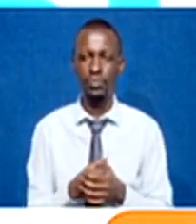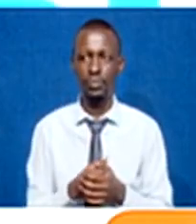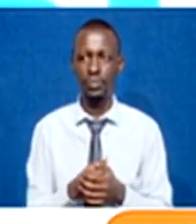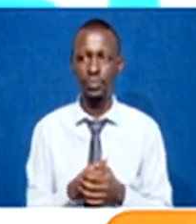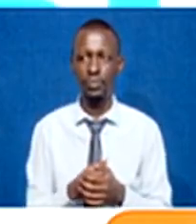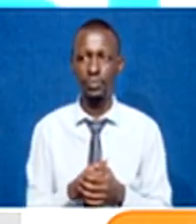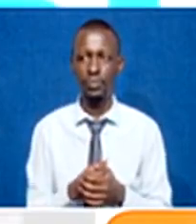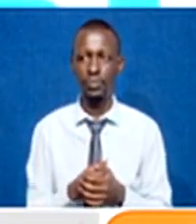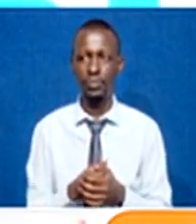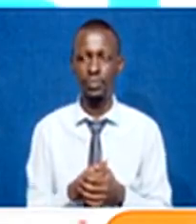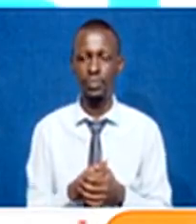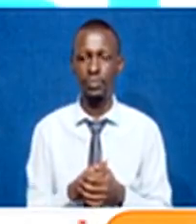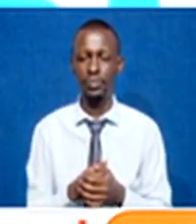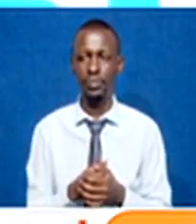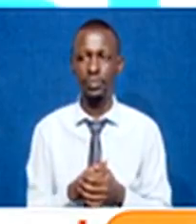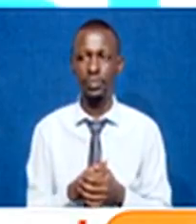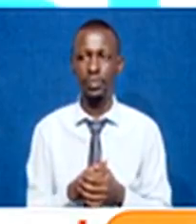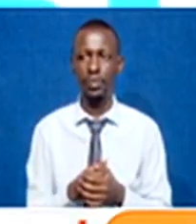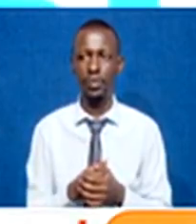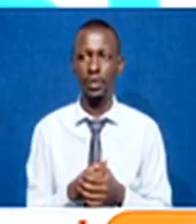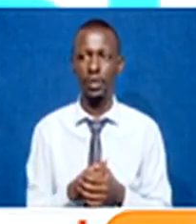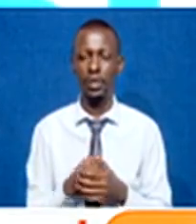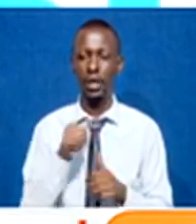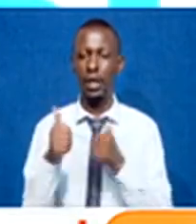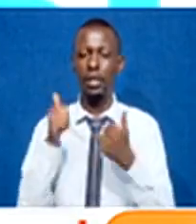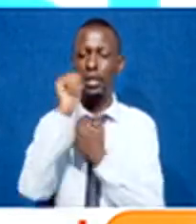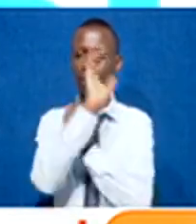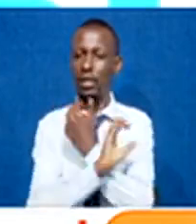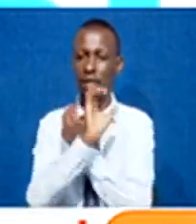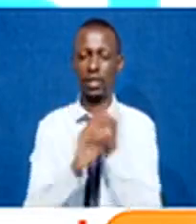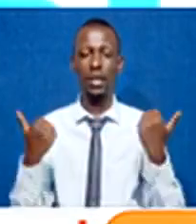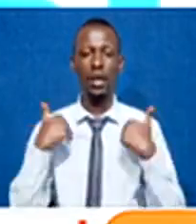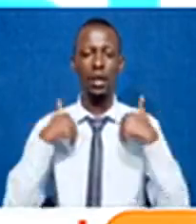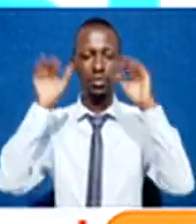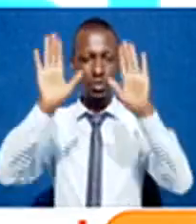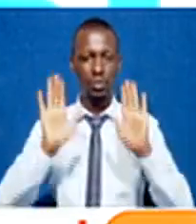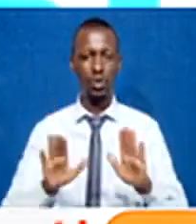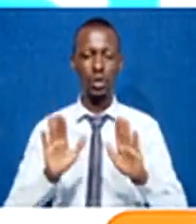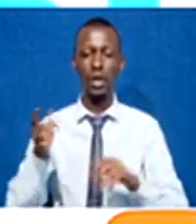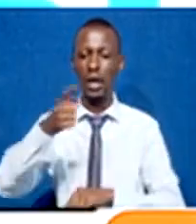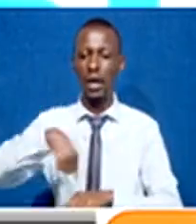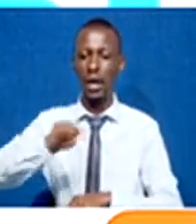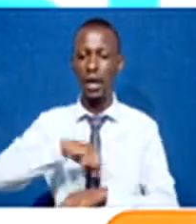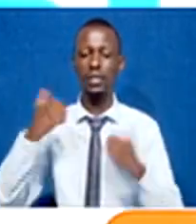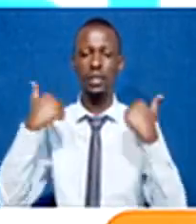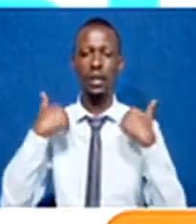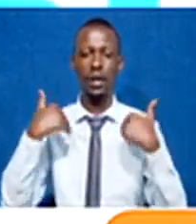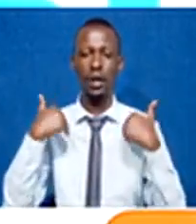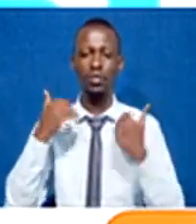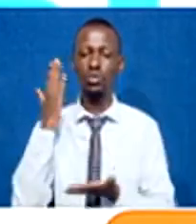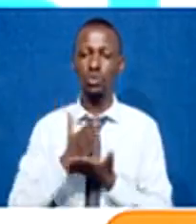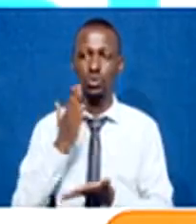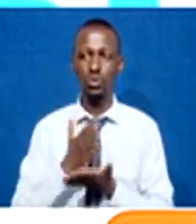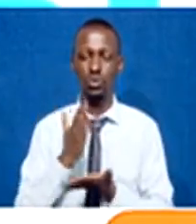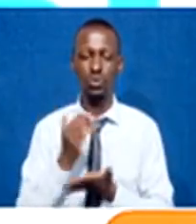in Bangladesh, they want to Latin America and other African countries. So it's very critical that the results that we have got from this is really great indeed, as we want to